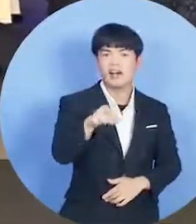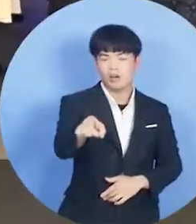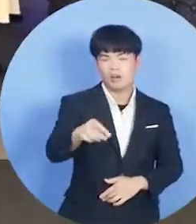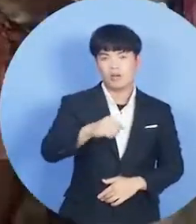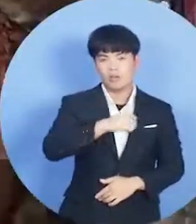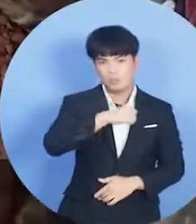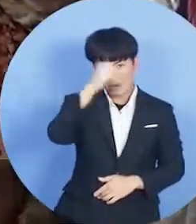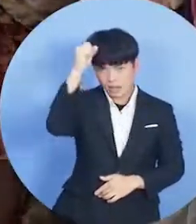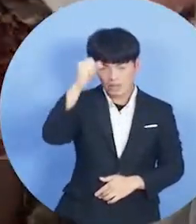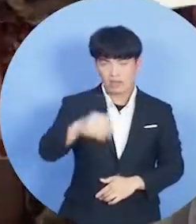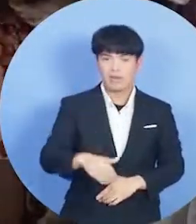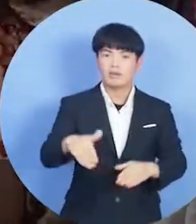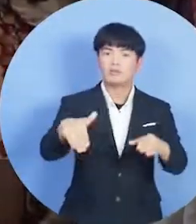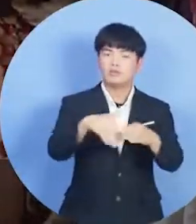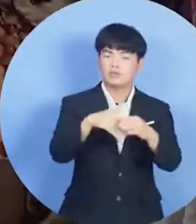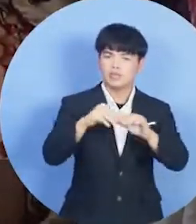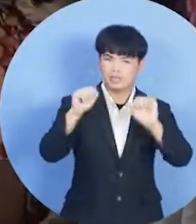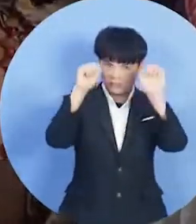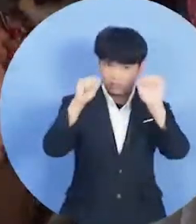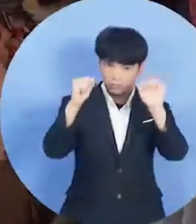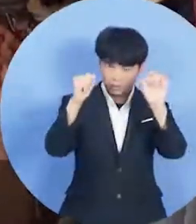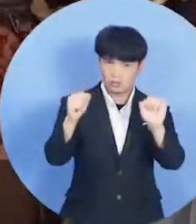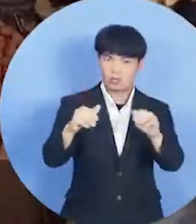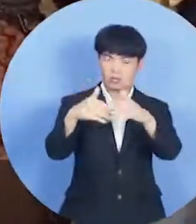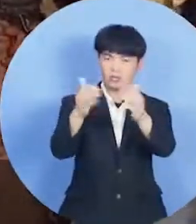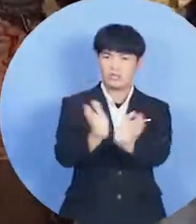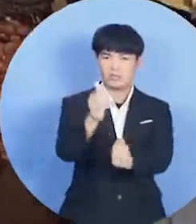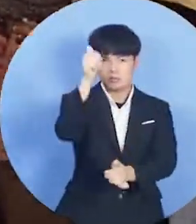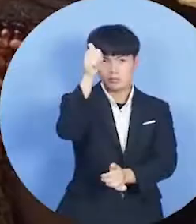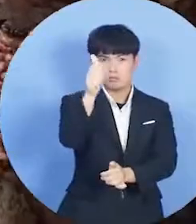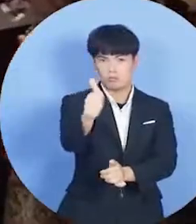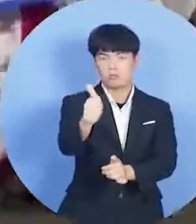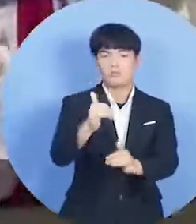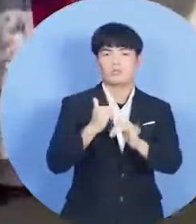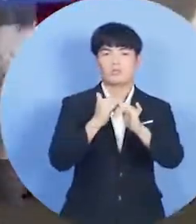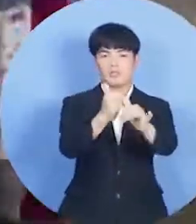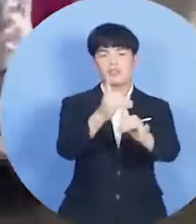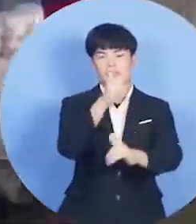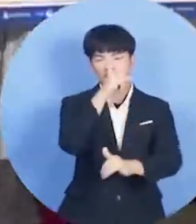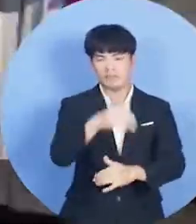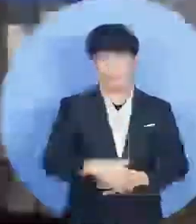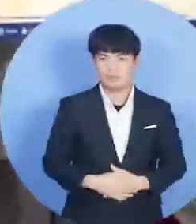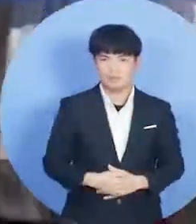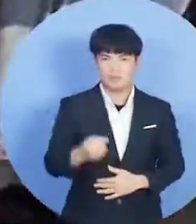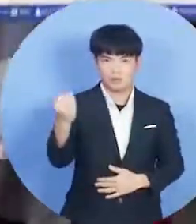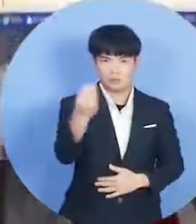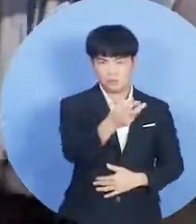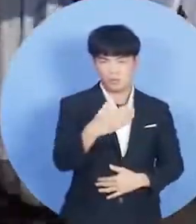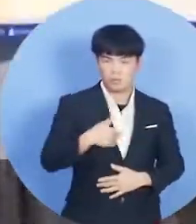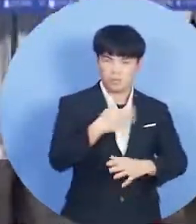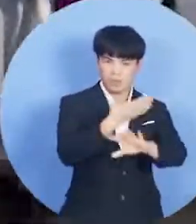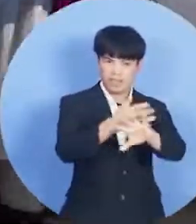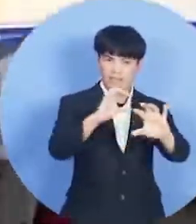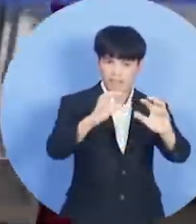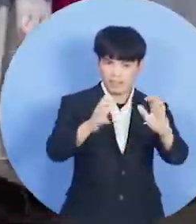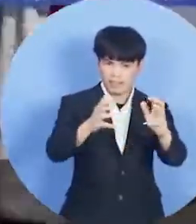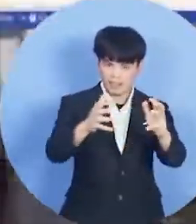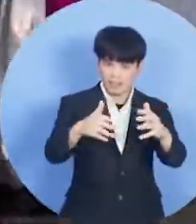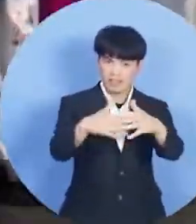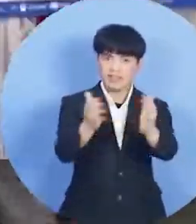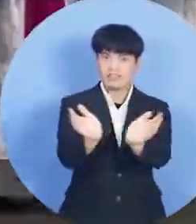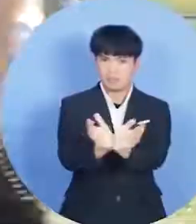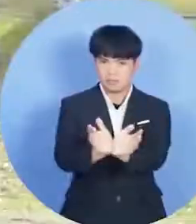상금 1,000만 원의 주인공이 됐습니다. 또 외국인들이 참여한 국제춤대회 대상은 브라질 팀과 러시아 팀이 공동